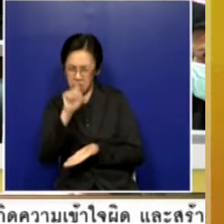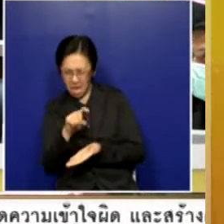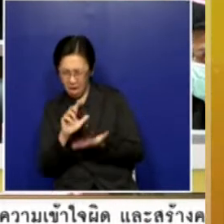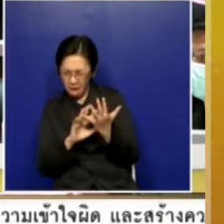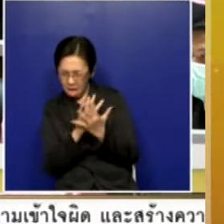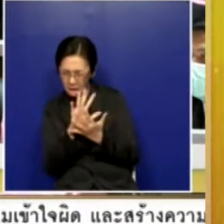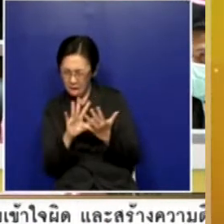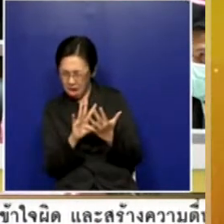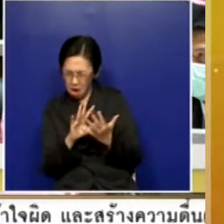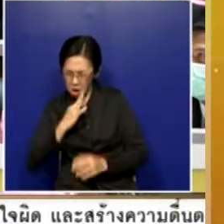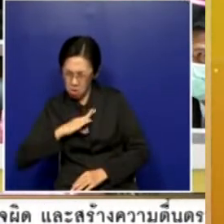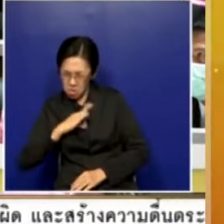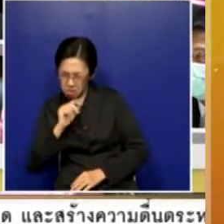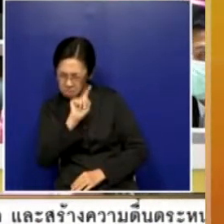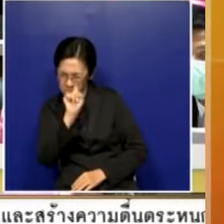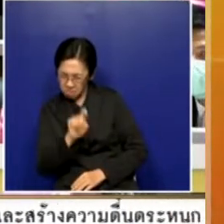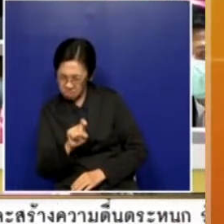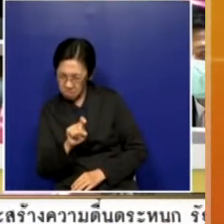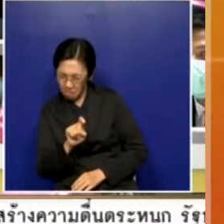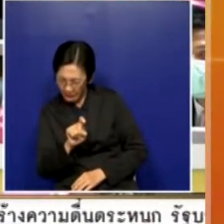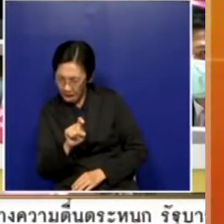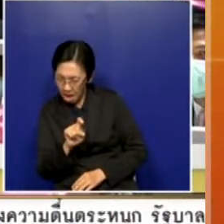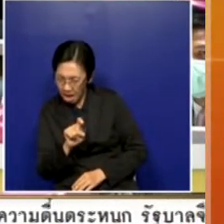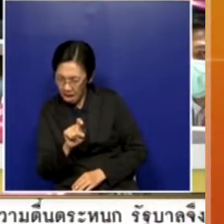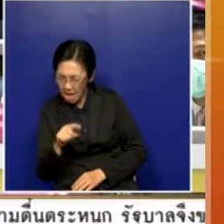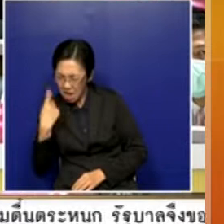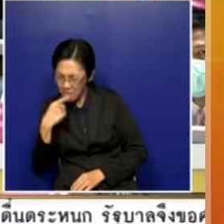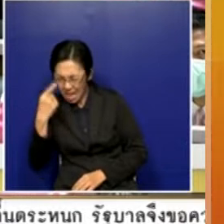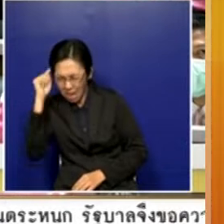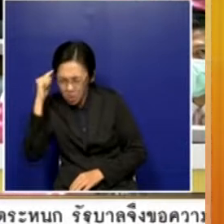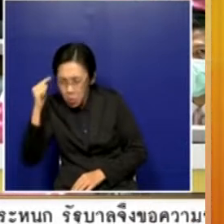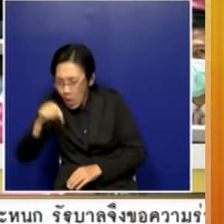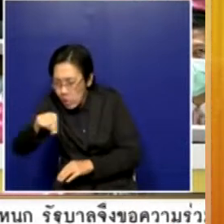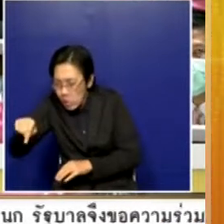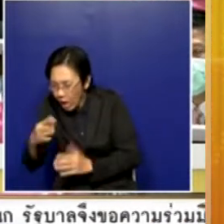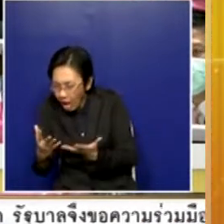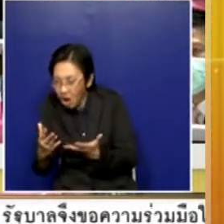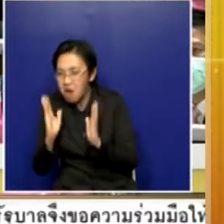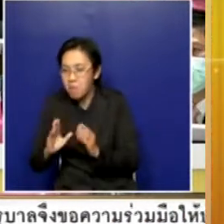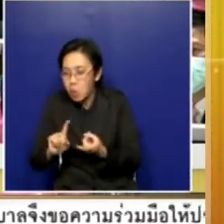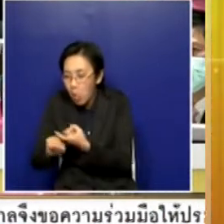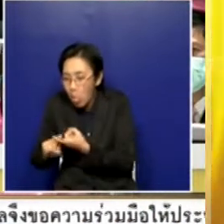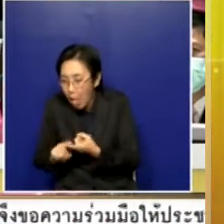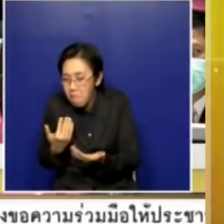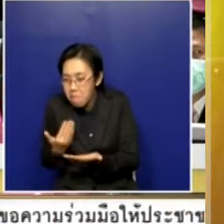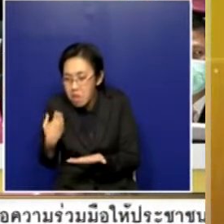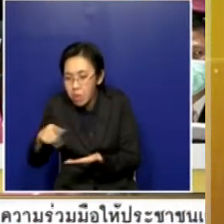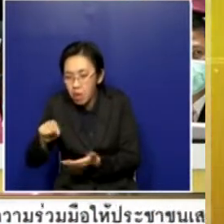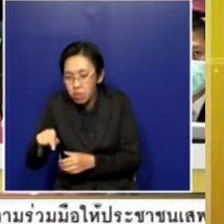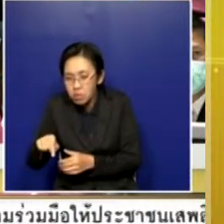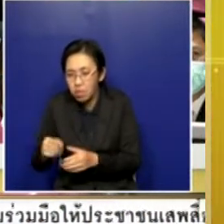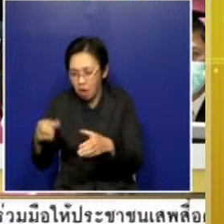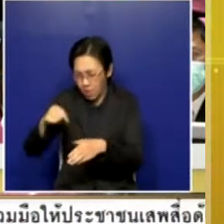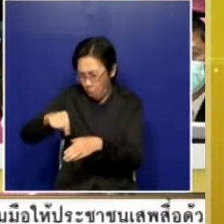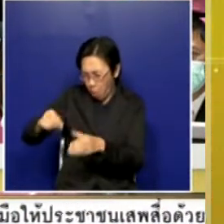ท้วงหลายครั้งว่าไม่ควรจะมีการไปแก้เงื่อนไขการประมูลแบบนี้เพราะรูปแบบการประมูลที่ผ่านมาก็ใช้หลักเกณฑ์อีกแบบหนึ่งแต่ถ้า